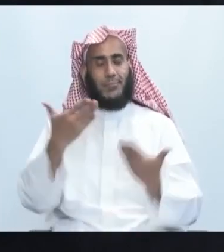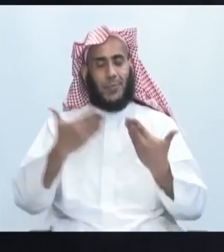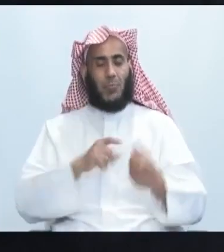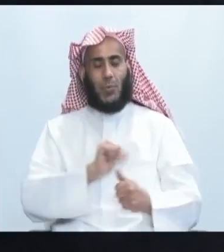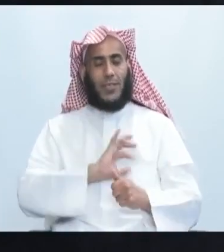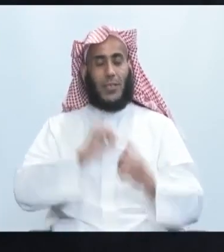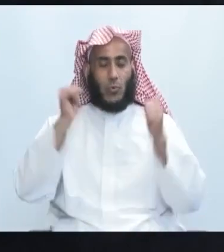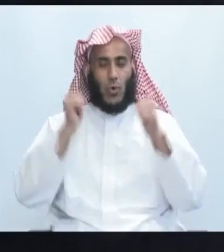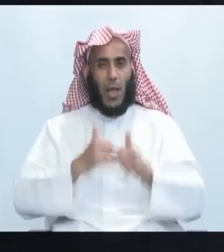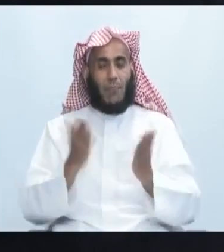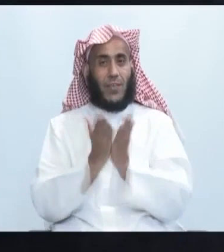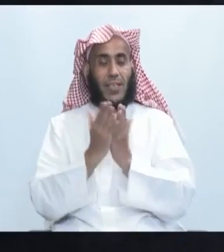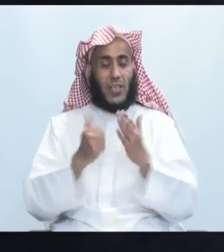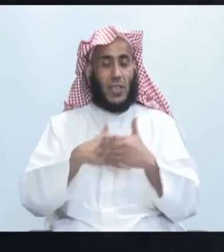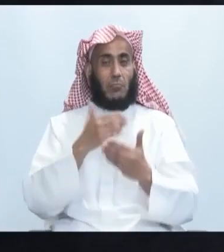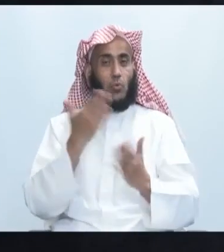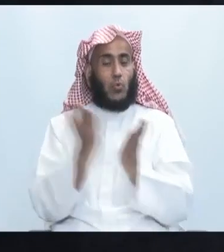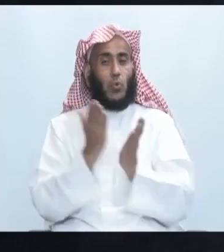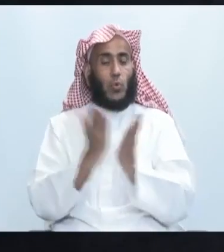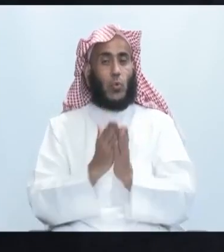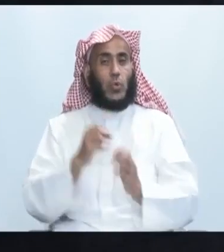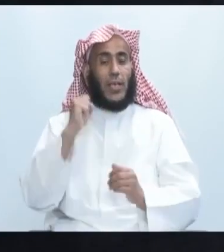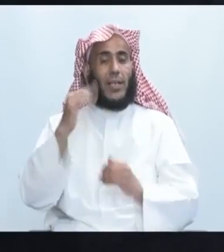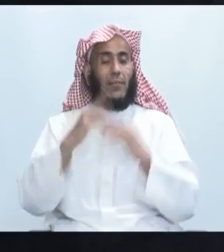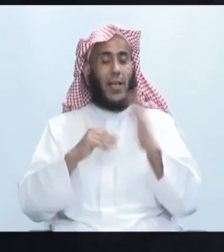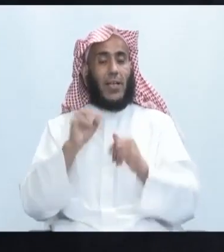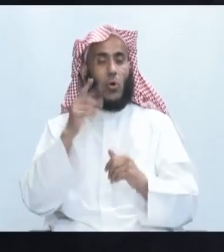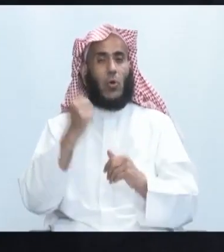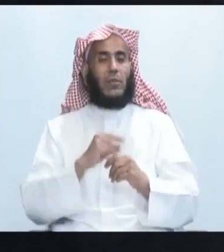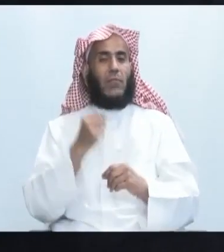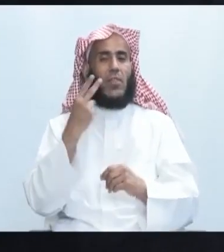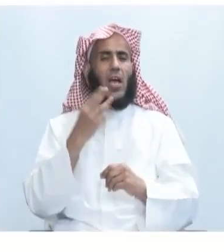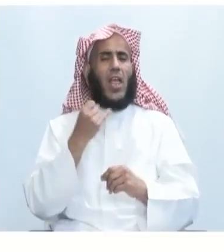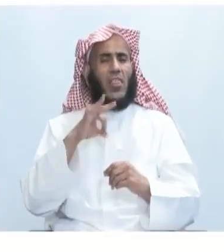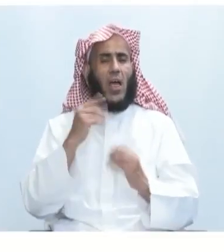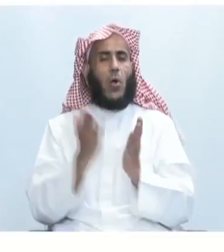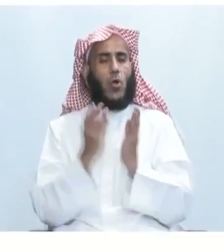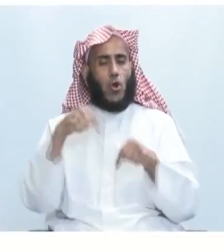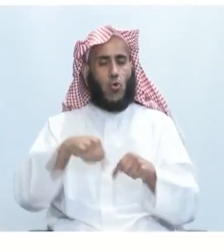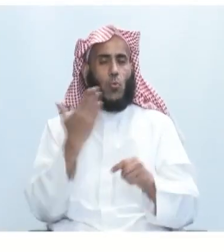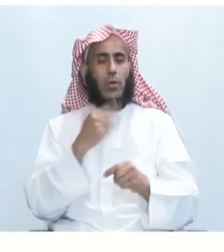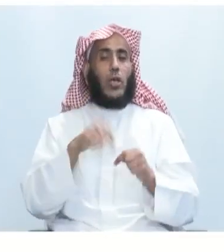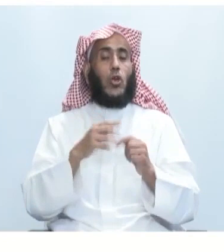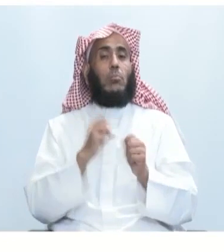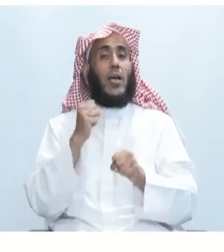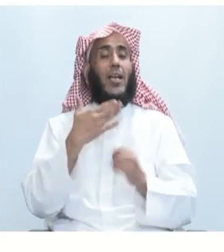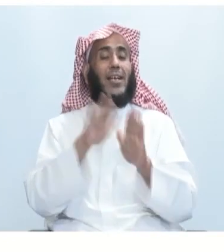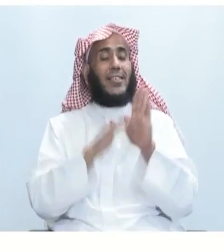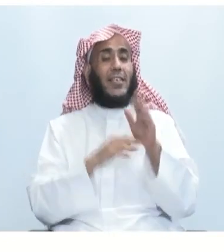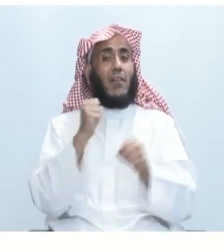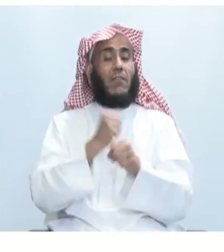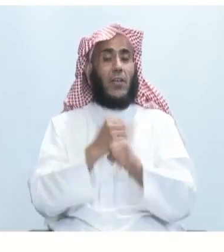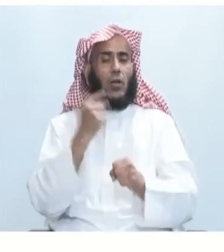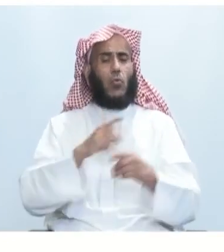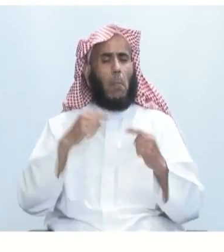اعزائي الطلاب في درس جديد من دروس الكفايات اللغويه الصف الثاني الثانوي اليوم حديثنا عن عناصر الفعل القرائي ثم